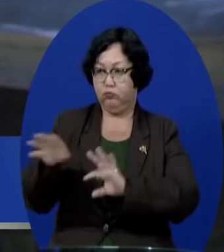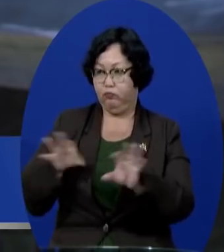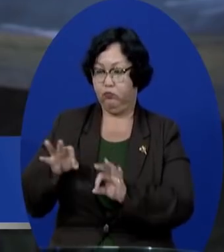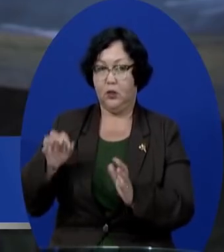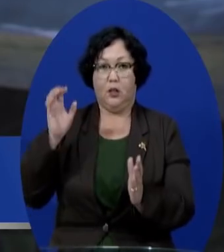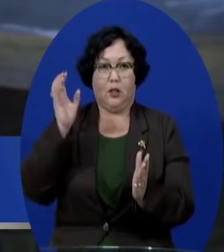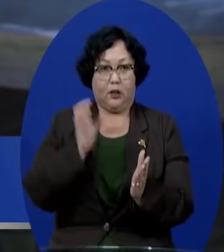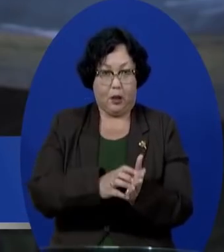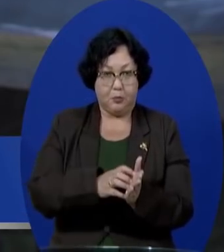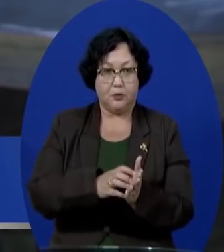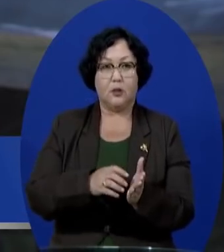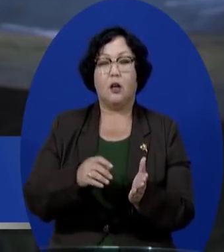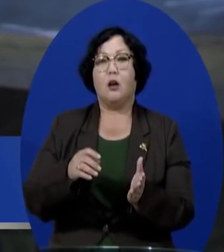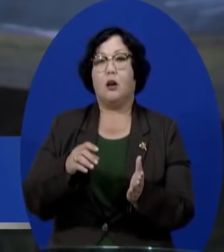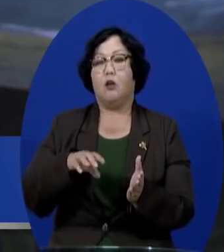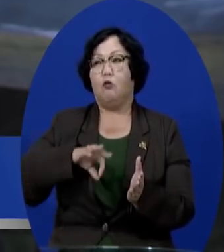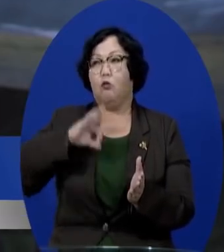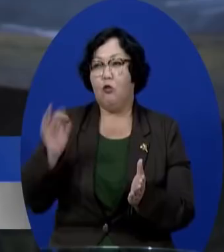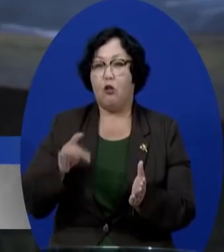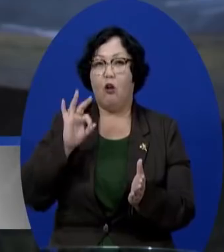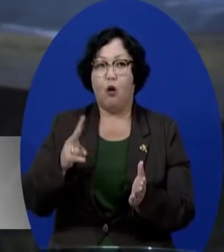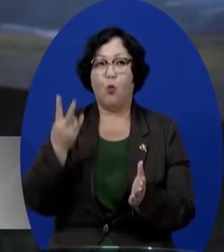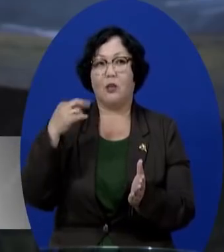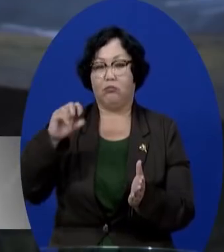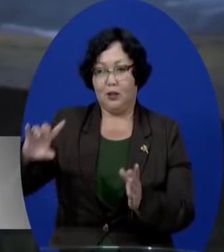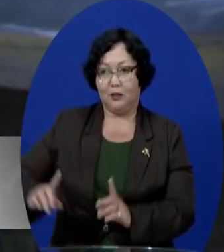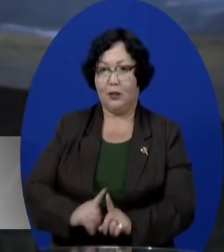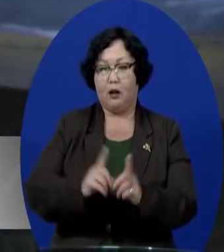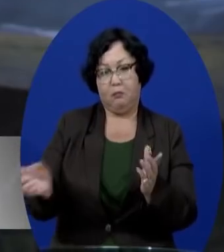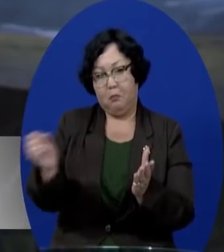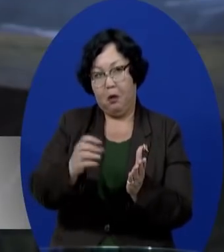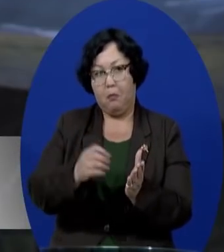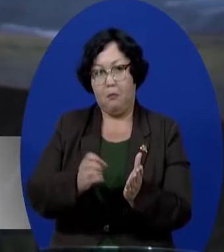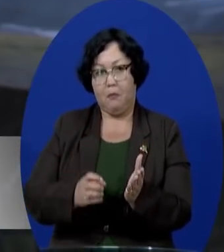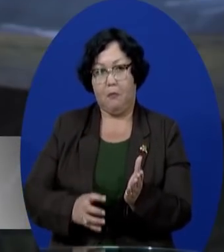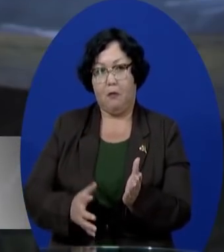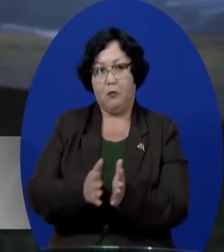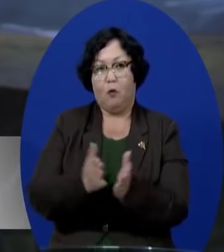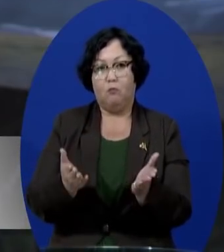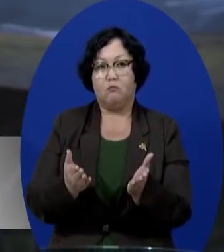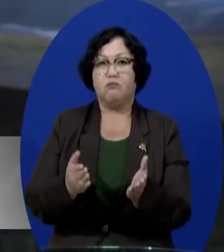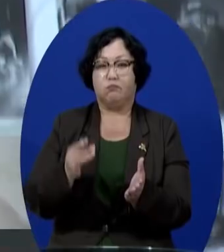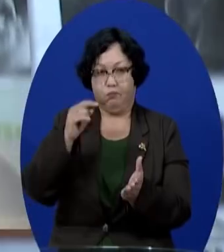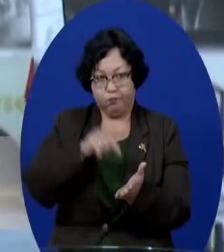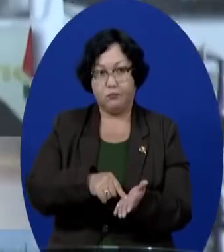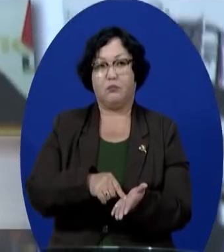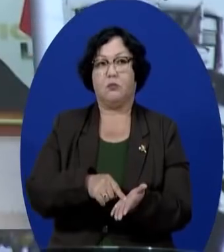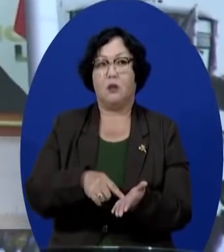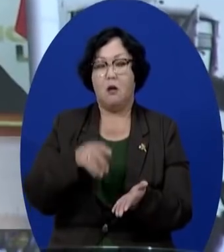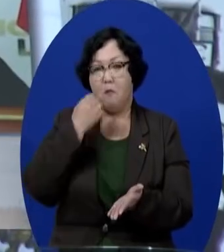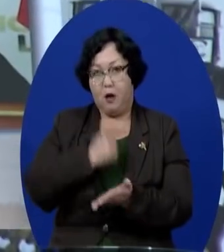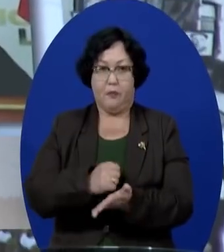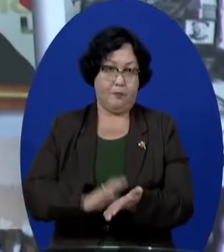бусад он одоо үйл явдлуудыг дагуур маягаар харуулсан ийм шийдэлтэйгэр гаргаж тавьж байгаа. Тэгэд